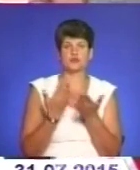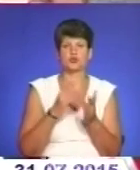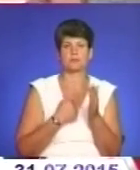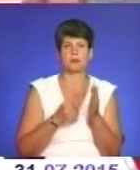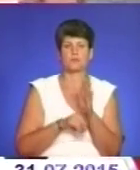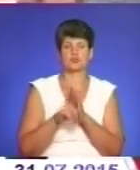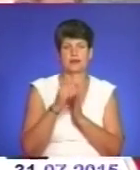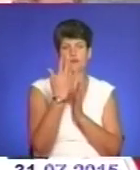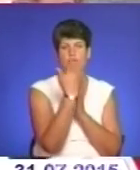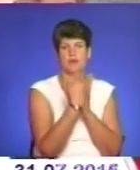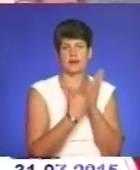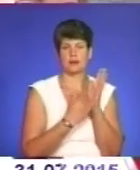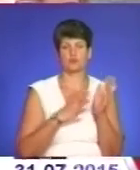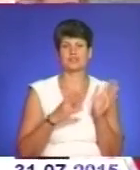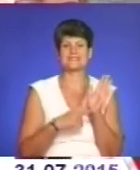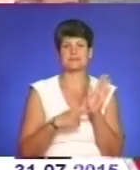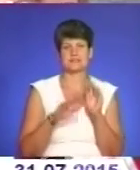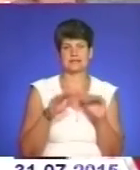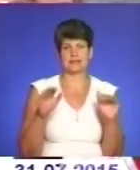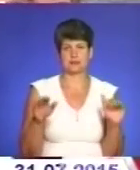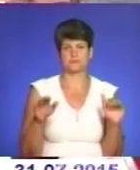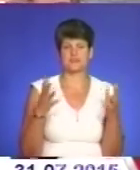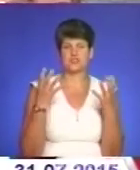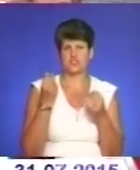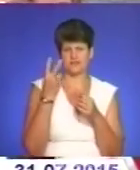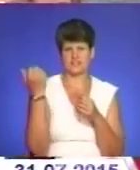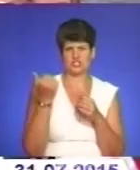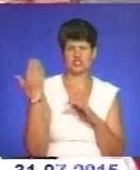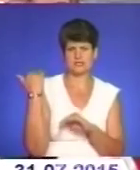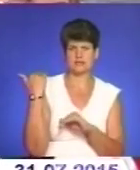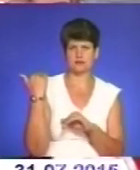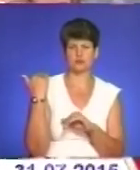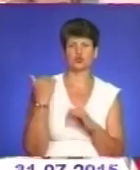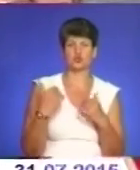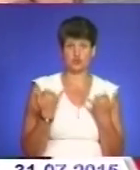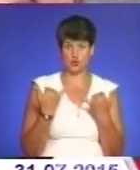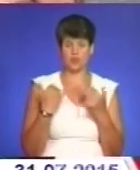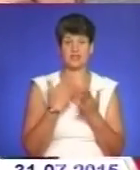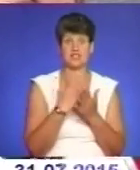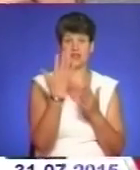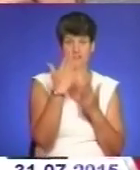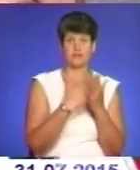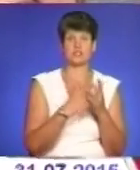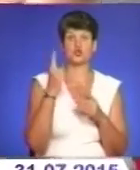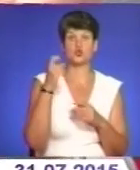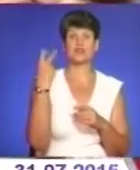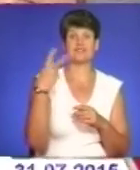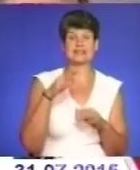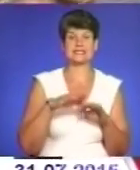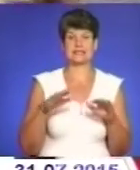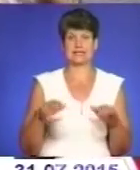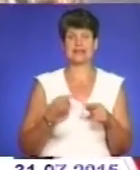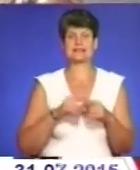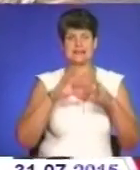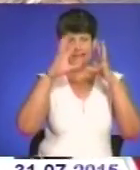нас в переліку було таких 70 діток ще два тижні тому, то в нас на сьогодні в переліку вже є 120 діток. Це формується